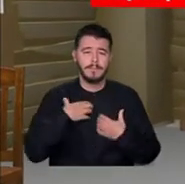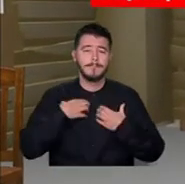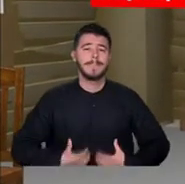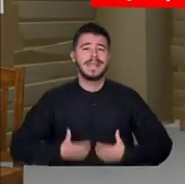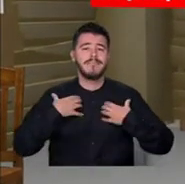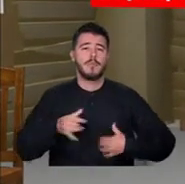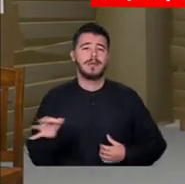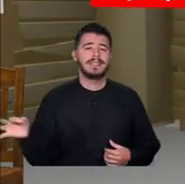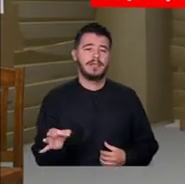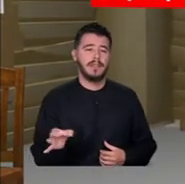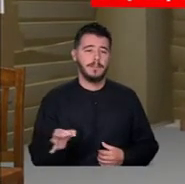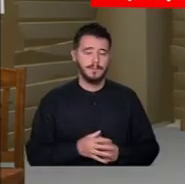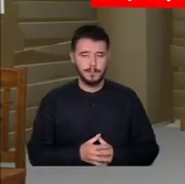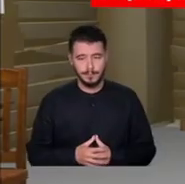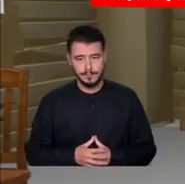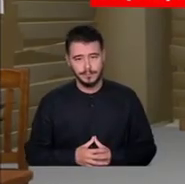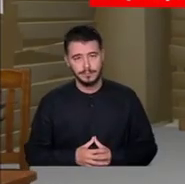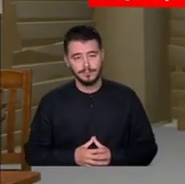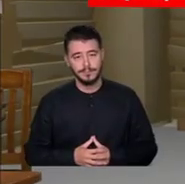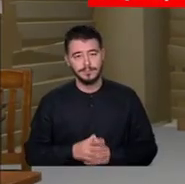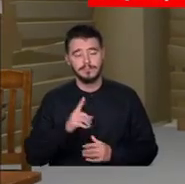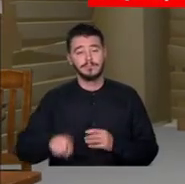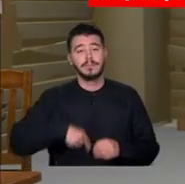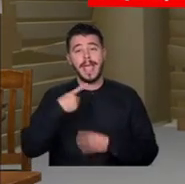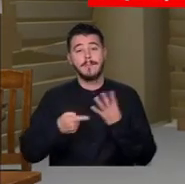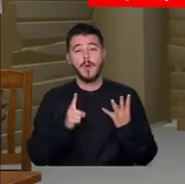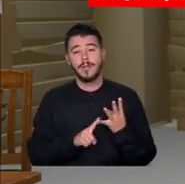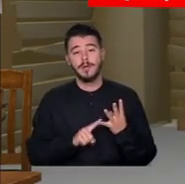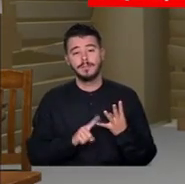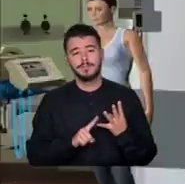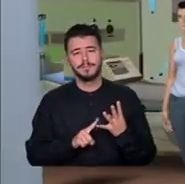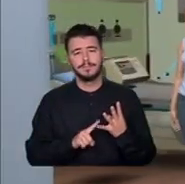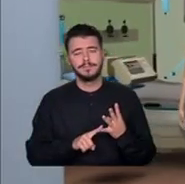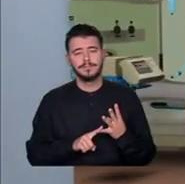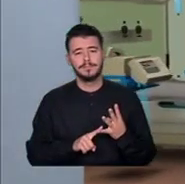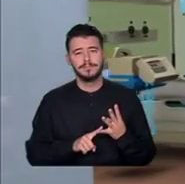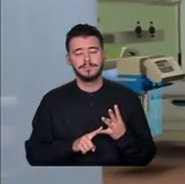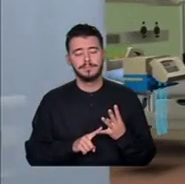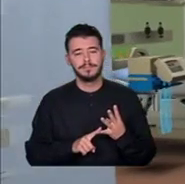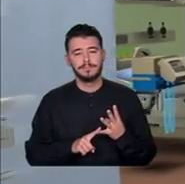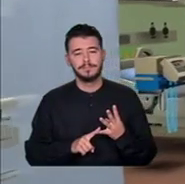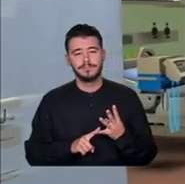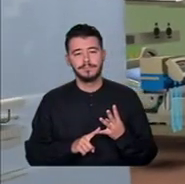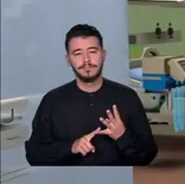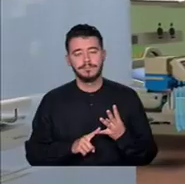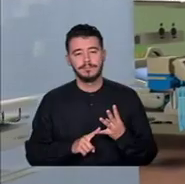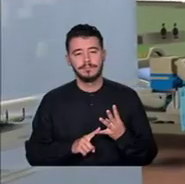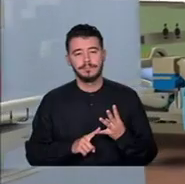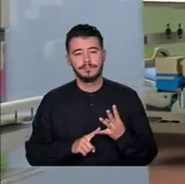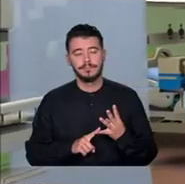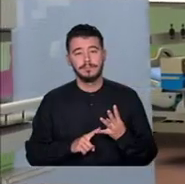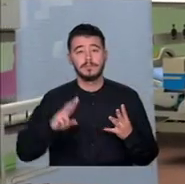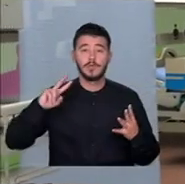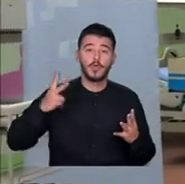σας τα αποκαλύψαμε ήδη χτες. Επόμενο παιδί το οποίο χάνεται είναι το δεύτερο